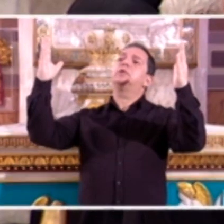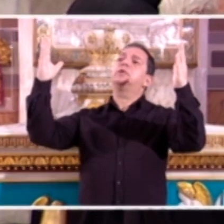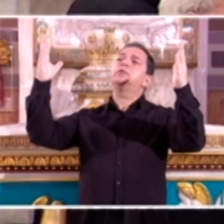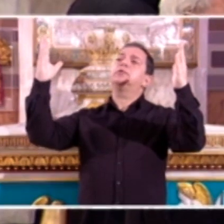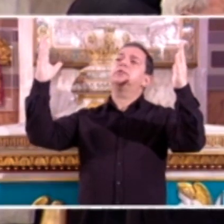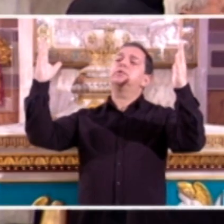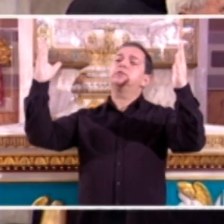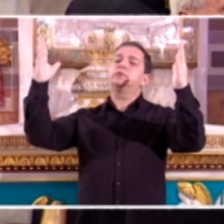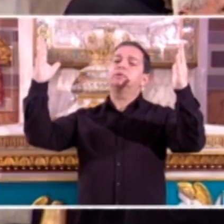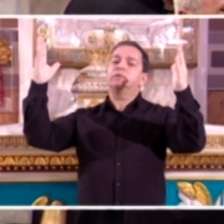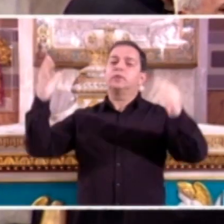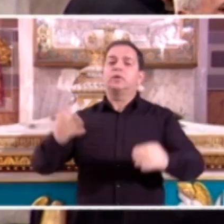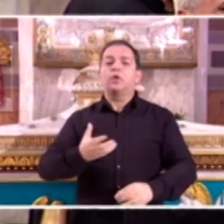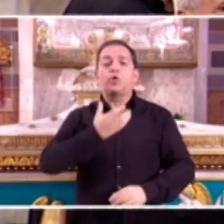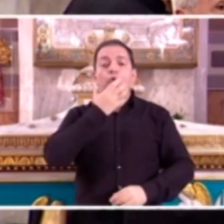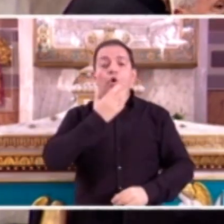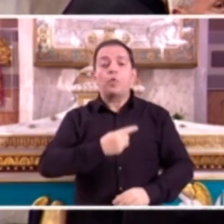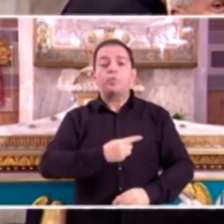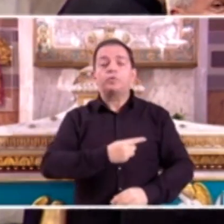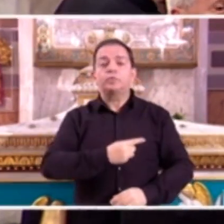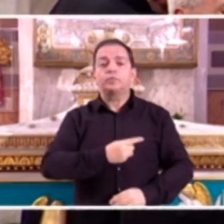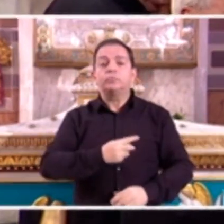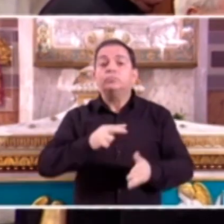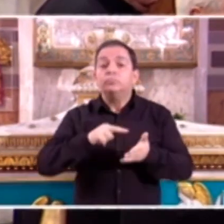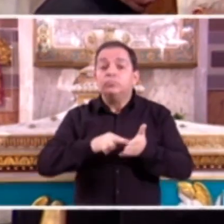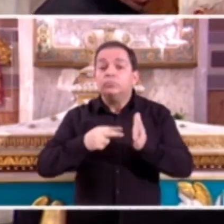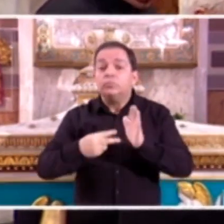δόξα σοι.